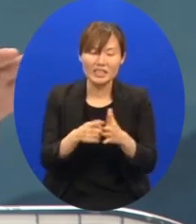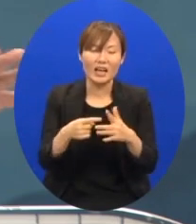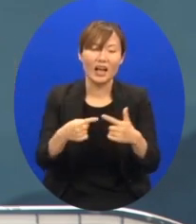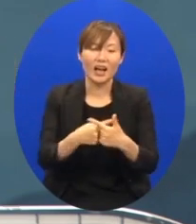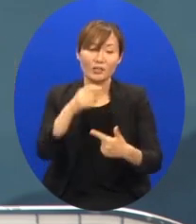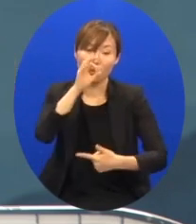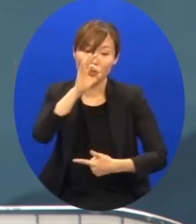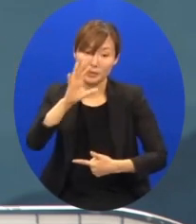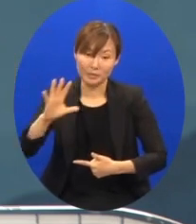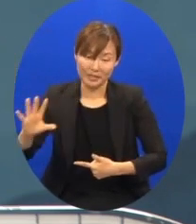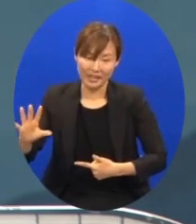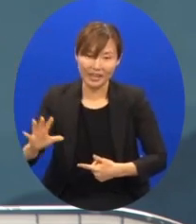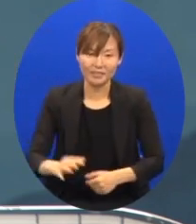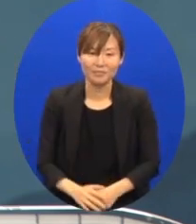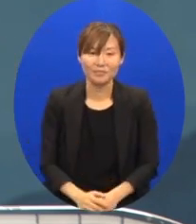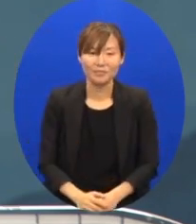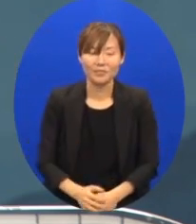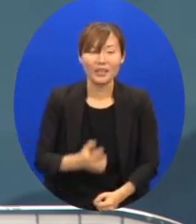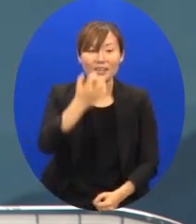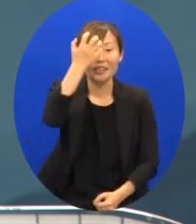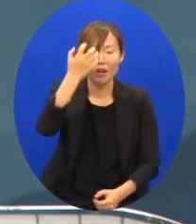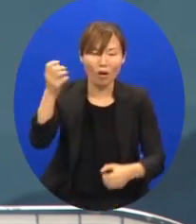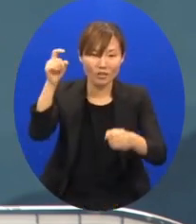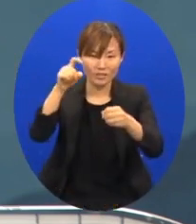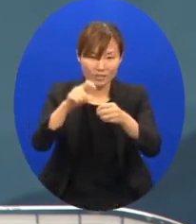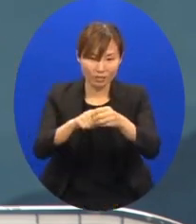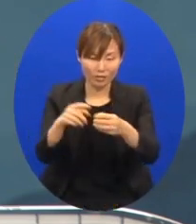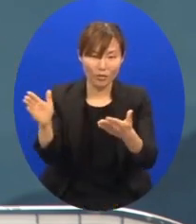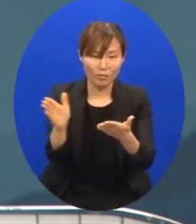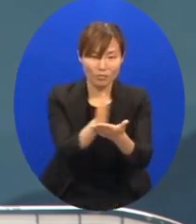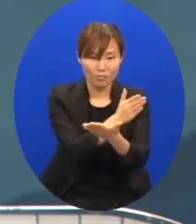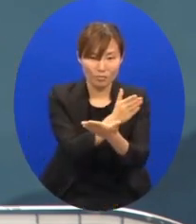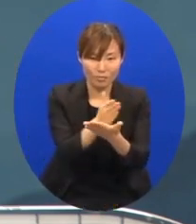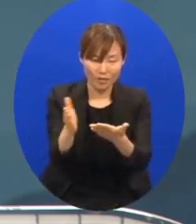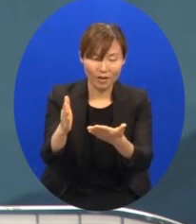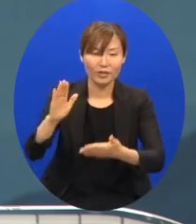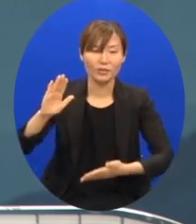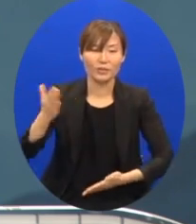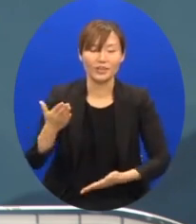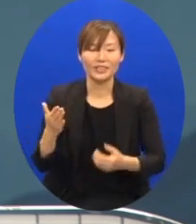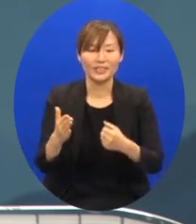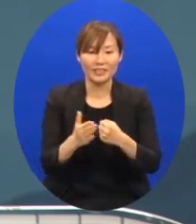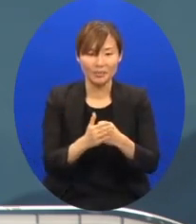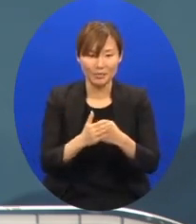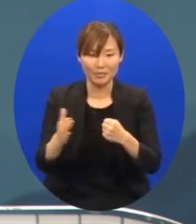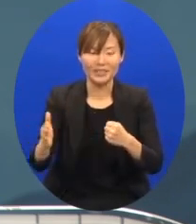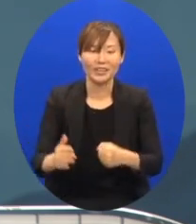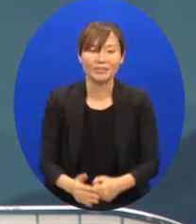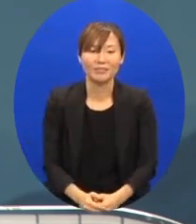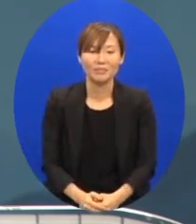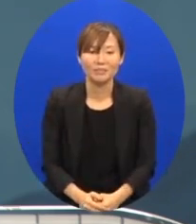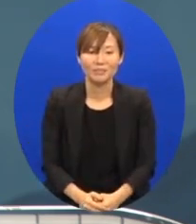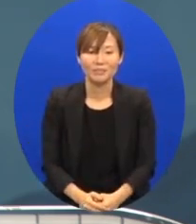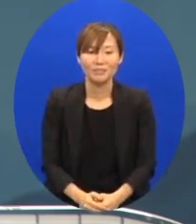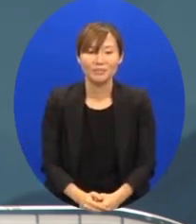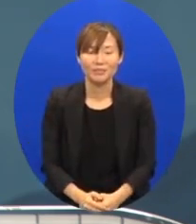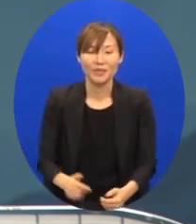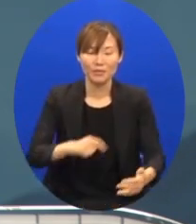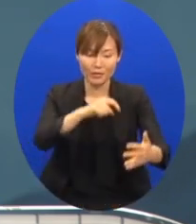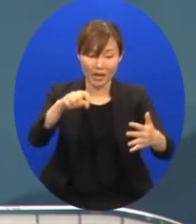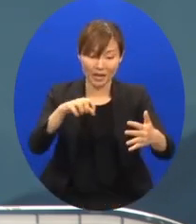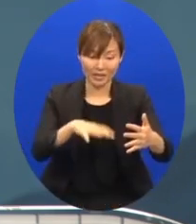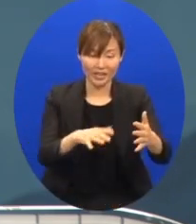없습니다 이런 일들은 영적으로 만 분 * 되게 때문입니다 여러분 우리 안에 예수님이